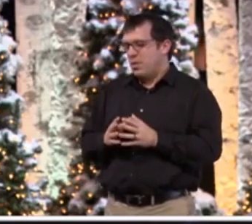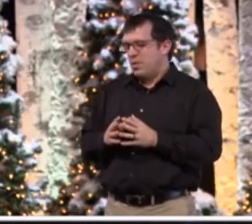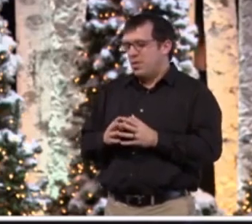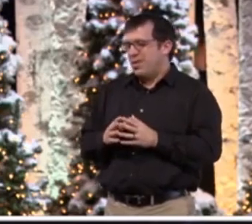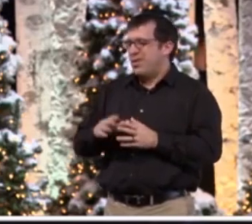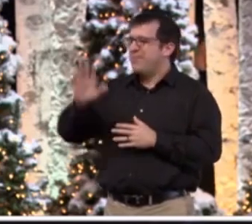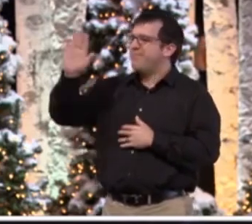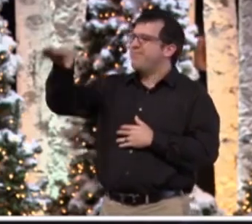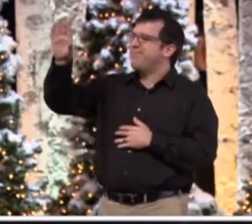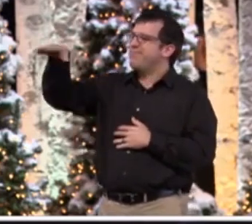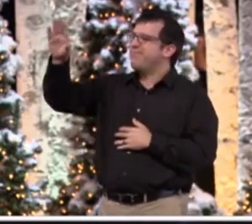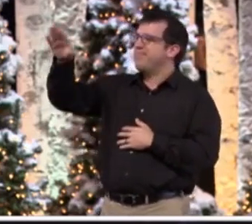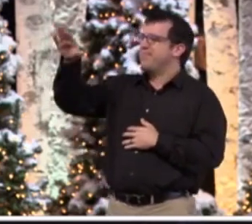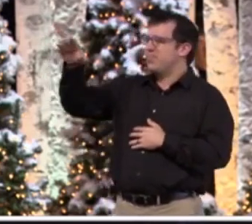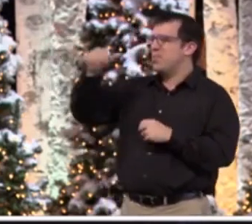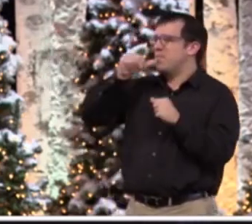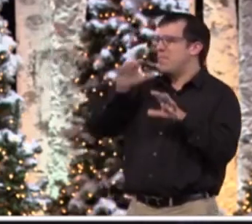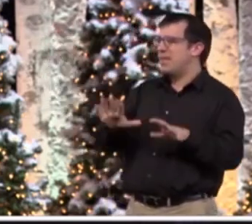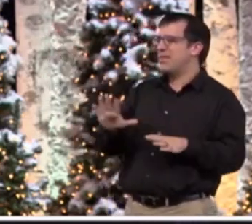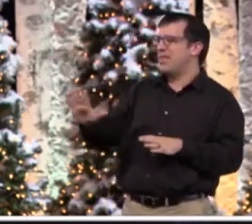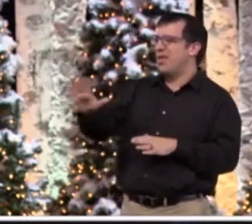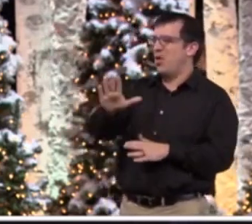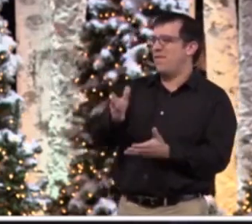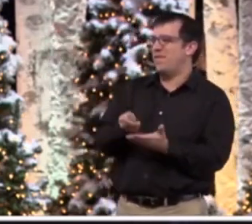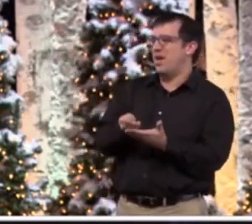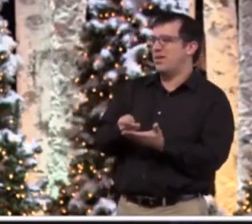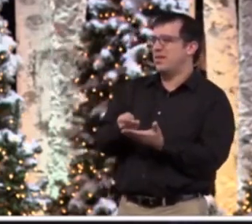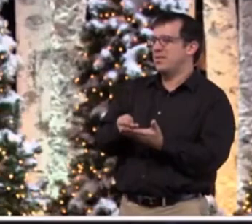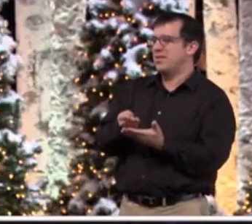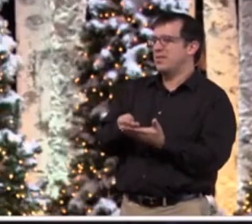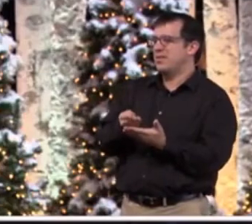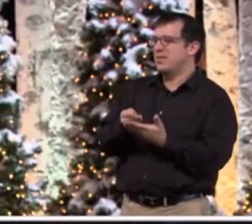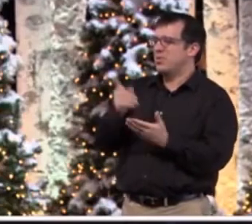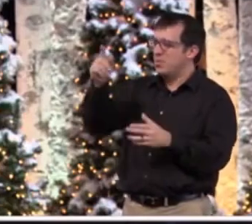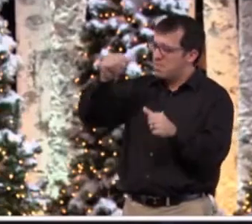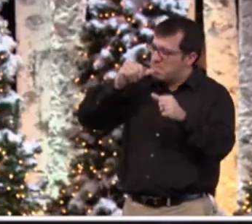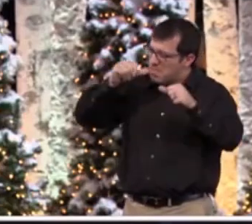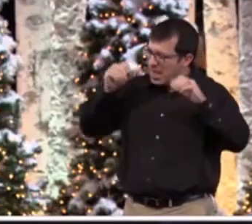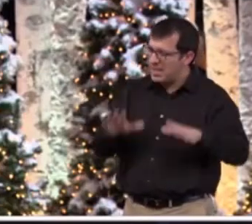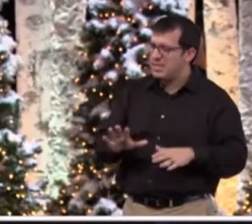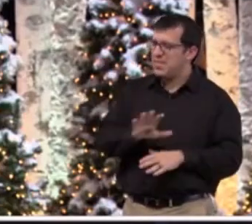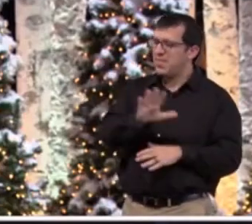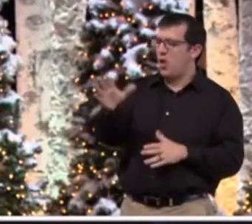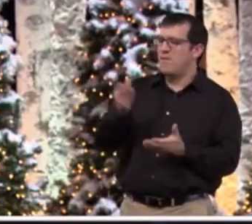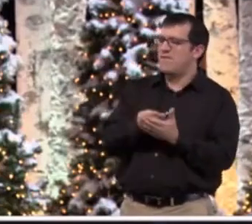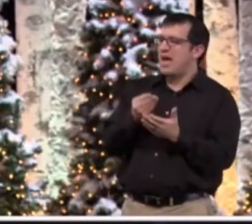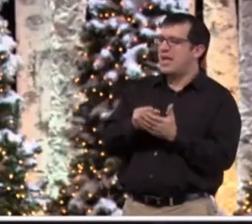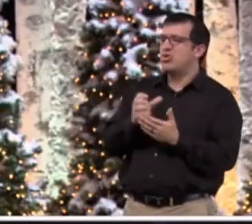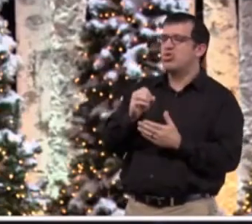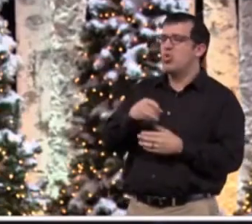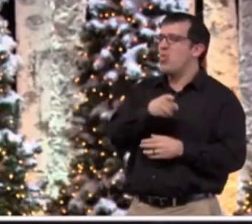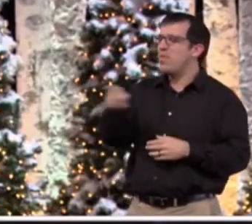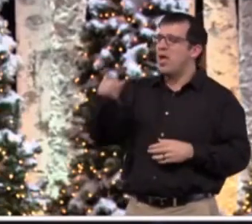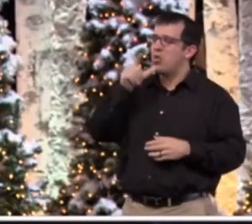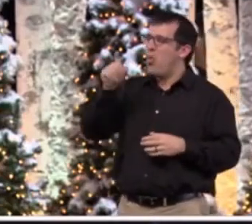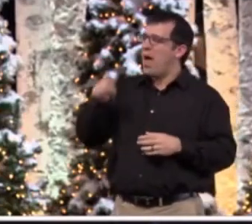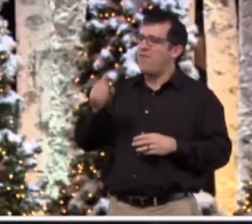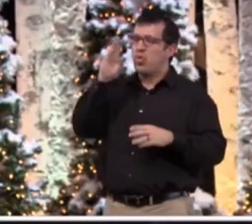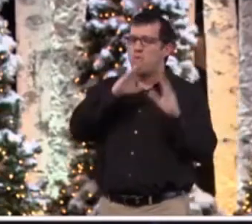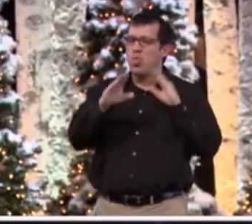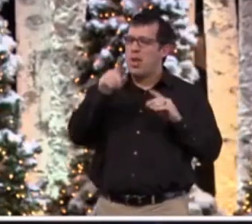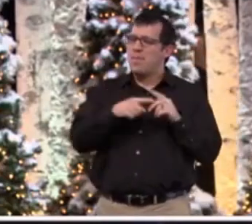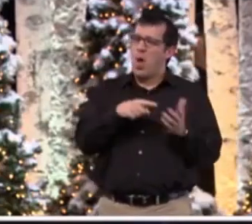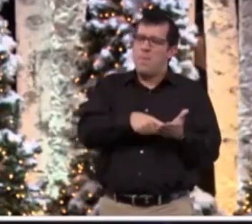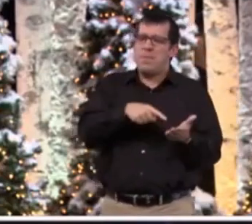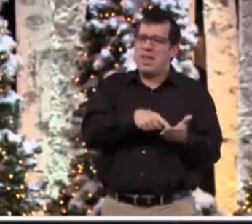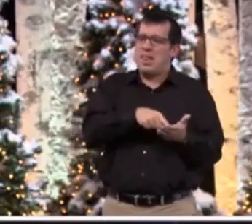तपाईँले हरेकको आर्थिक कुराहरूमा पनि आशिष दिनुहोस् भनी म प्रार्थना गर्छु, ताकि उहाँहरूले सोच्दै नसोचेको रकमहरू कसरी तिर्ने हो